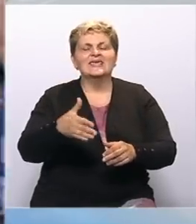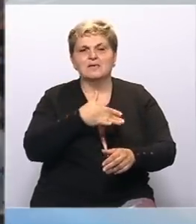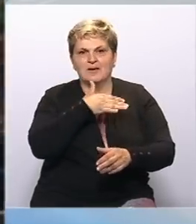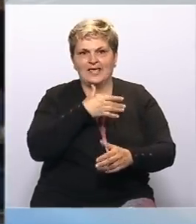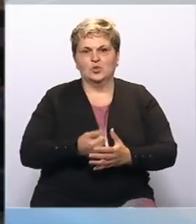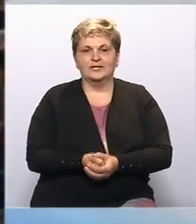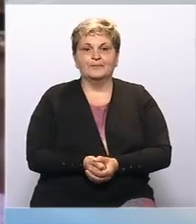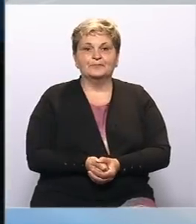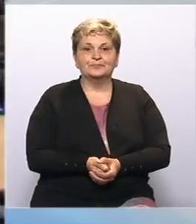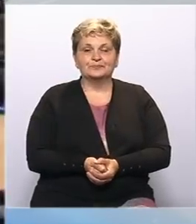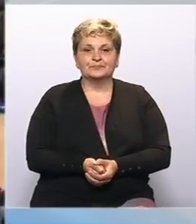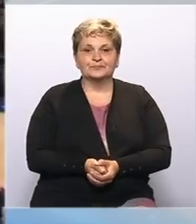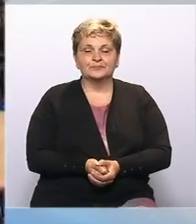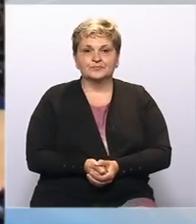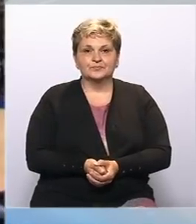Makedonija.